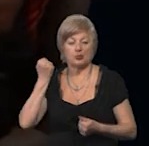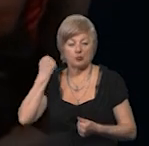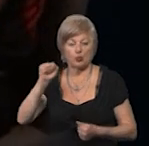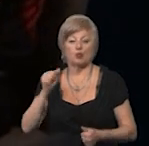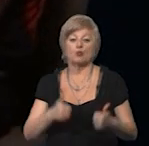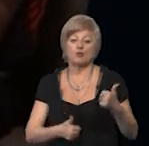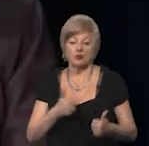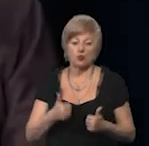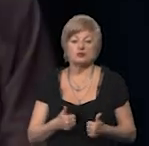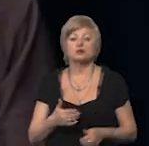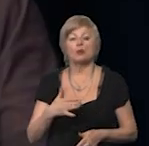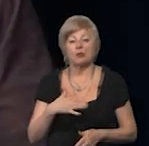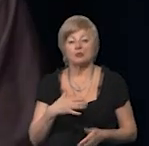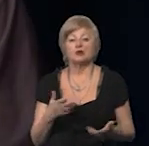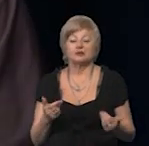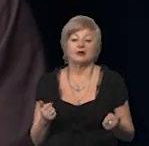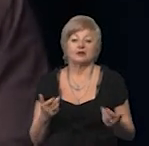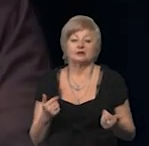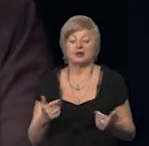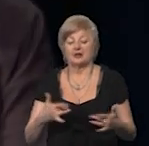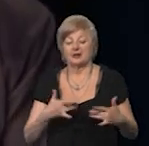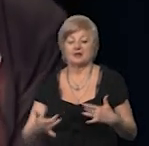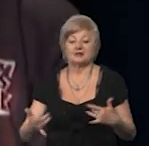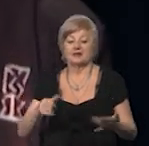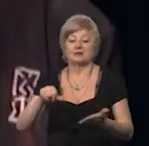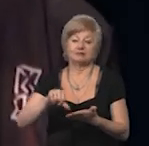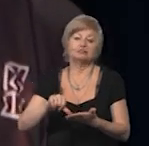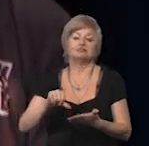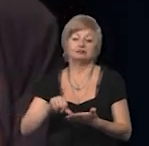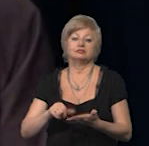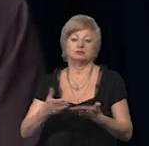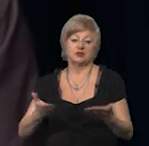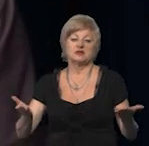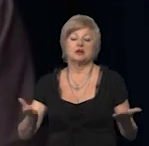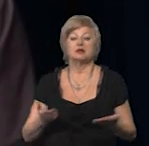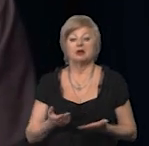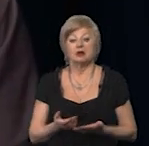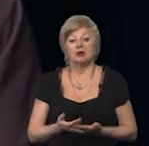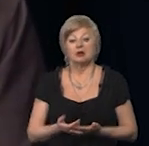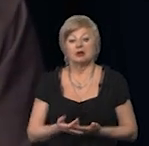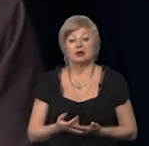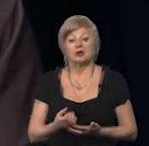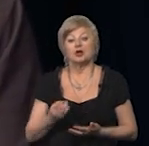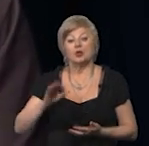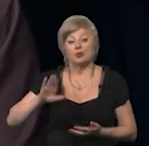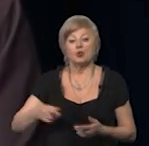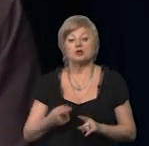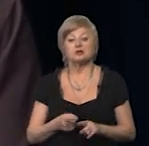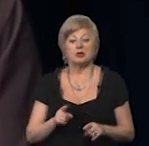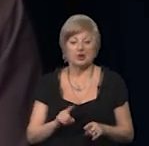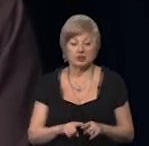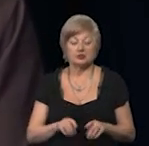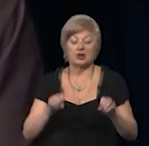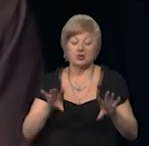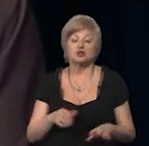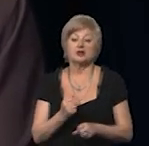і ми, звісно ж, там стояли на сцені, ми отримали свою. От, і після того ми вирішили зробити